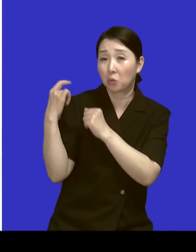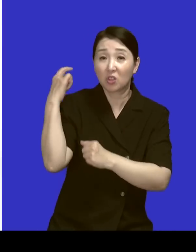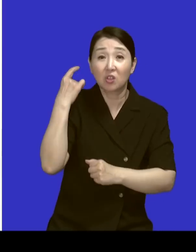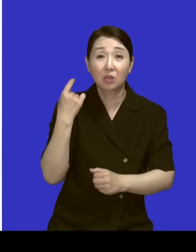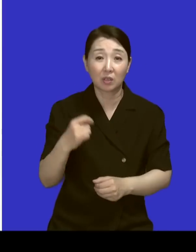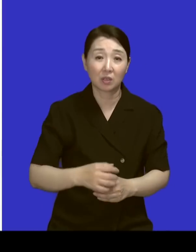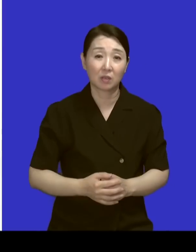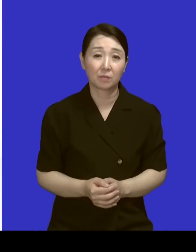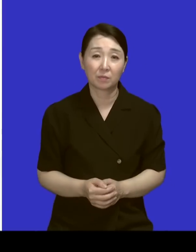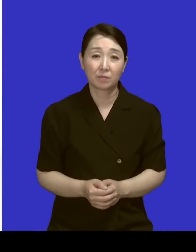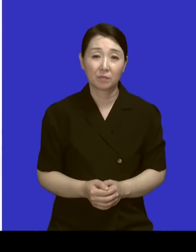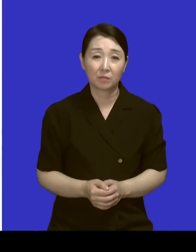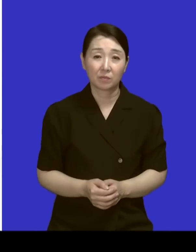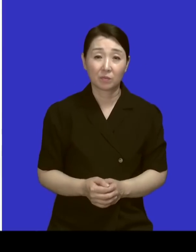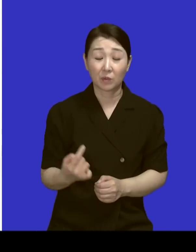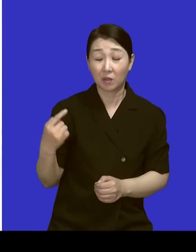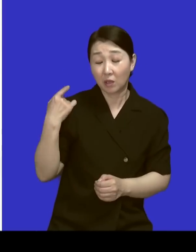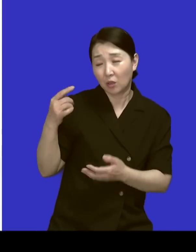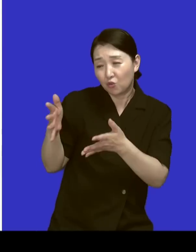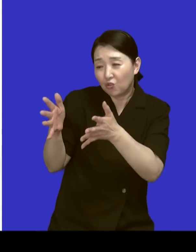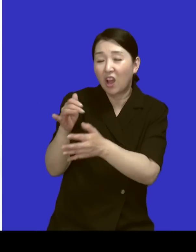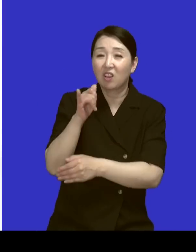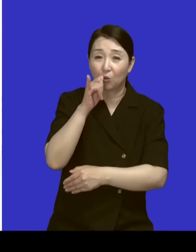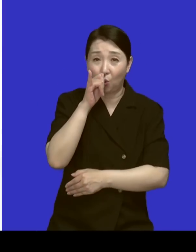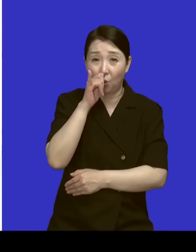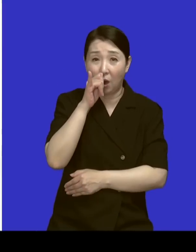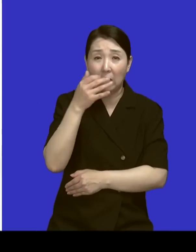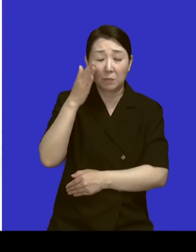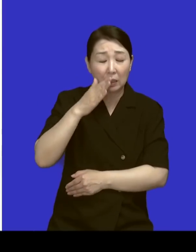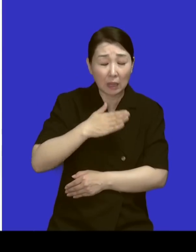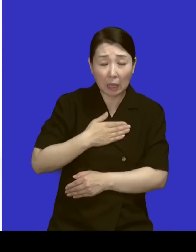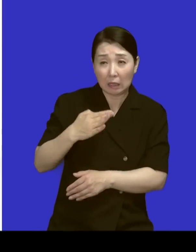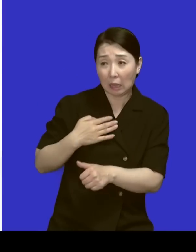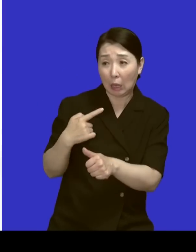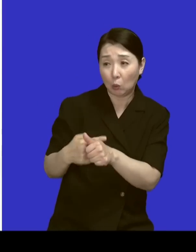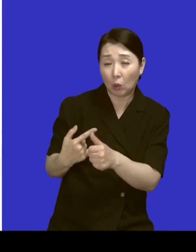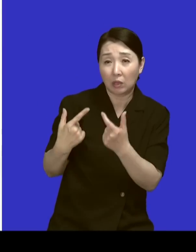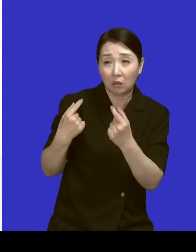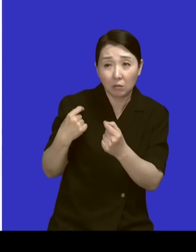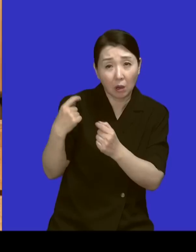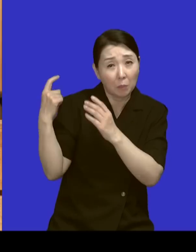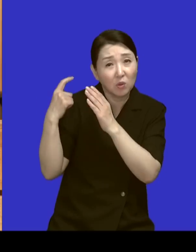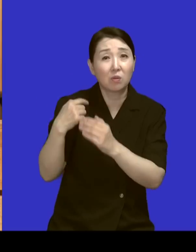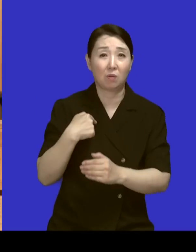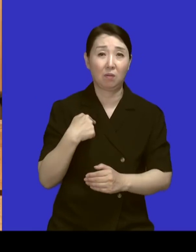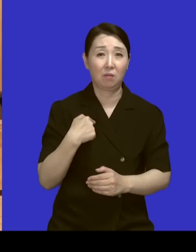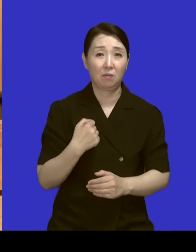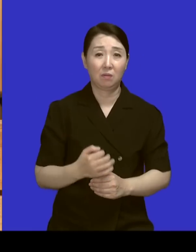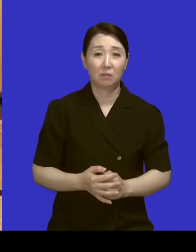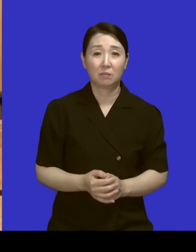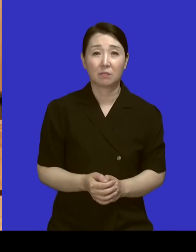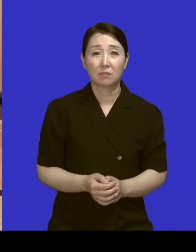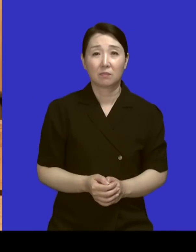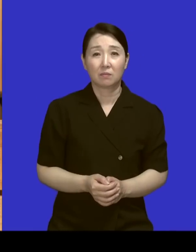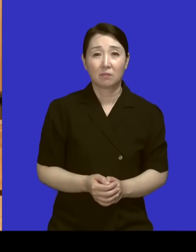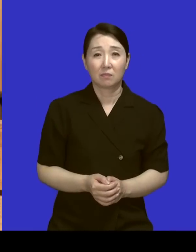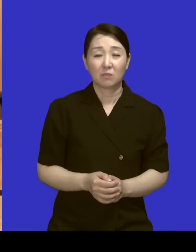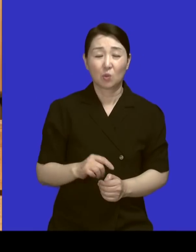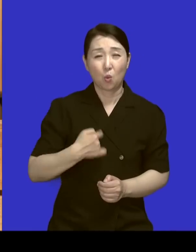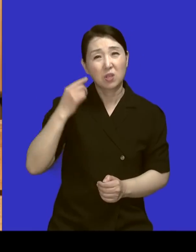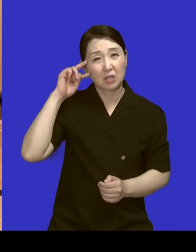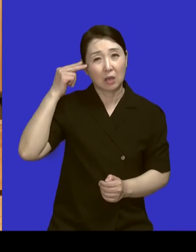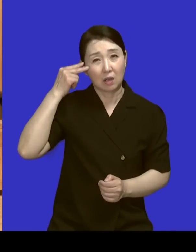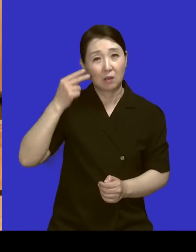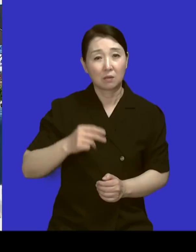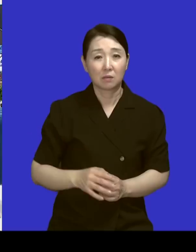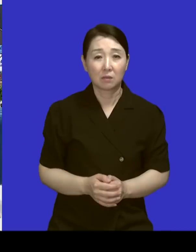들리는 거예요. 네. 그러니까 자기들끼리 수다 떠는 거죠. 예. 근데 그게 나를 욕하는 것 같은 그런 느낌이 착각에 들었던 거예요.